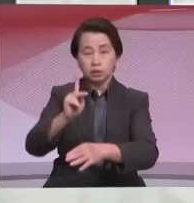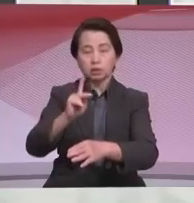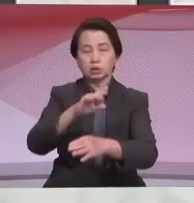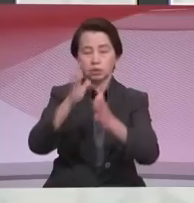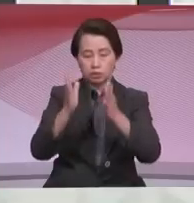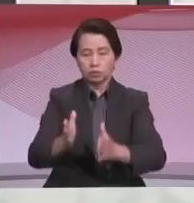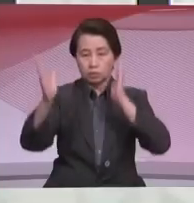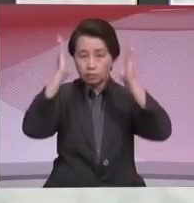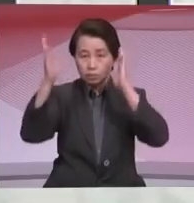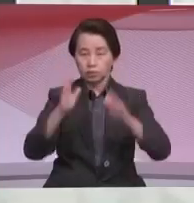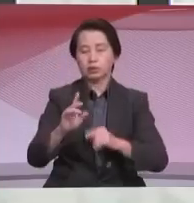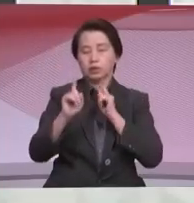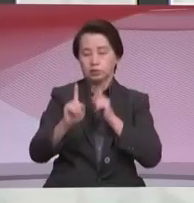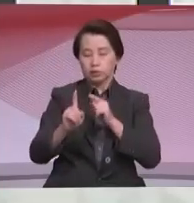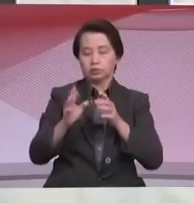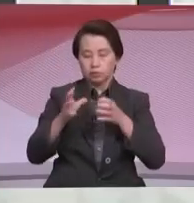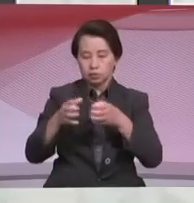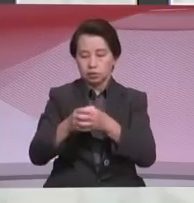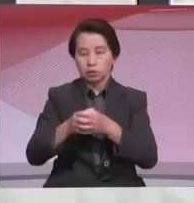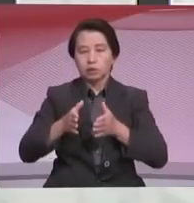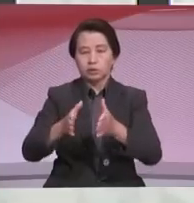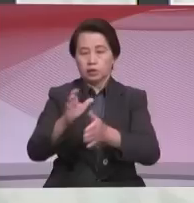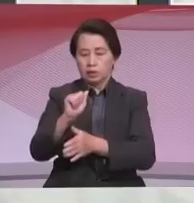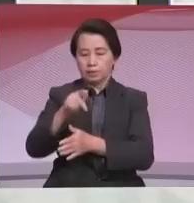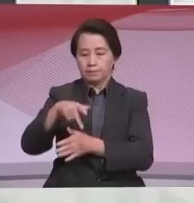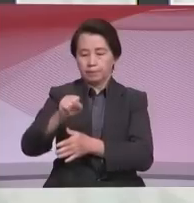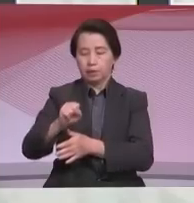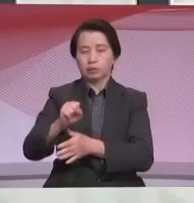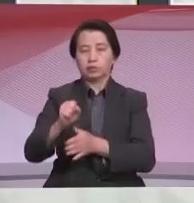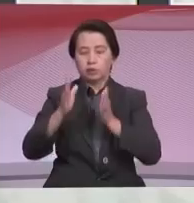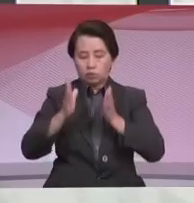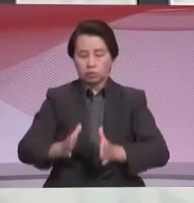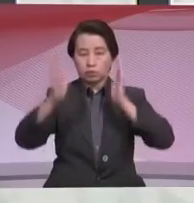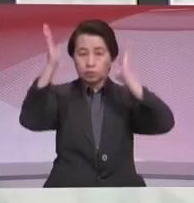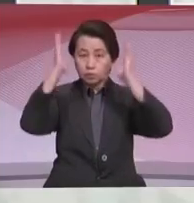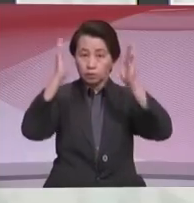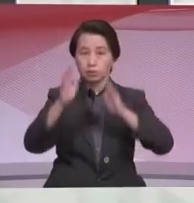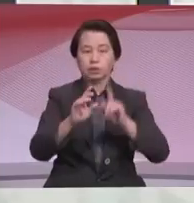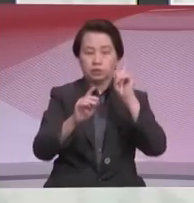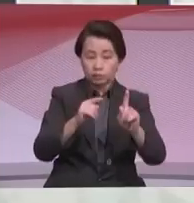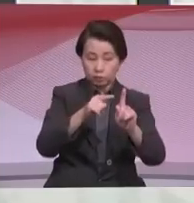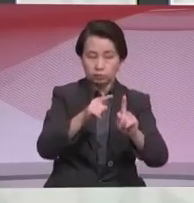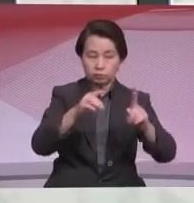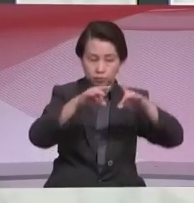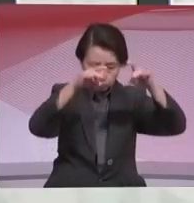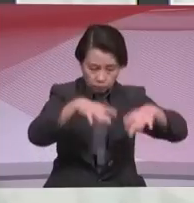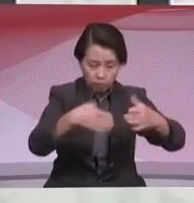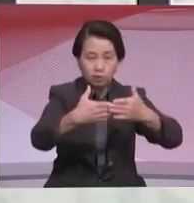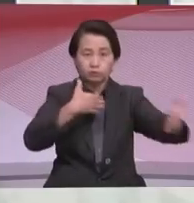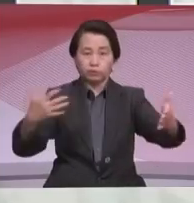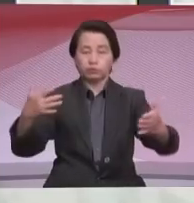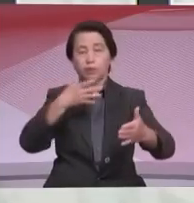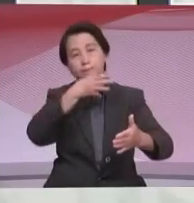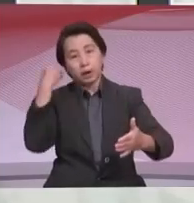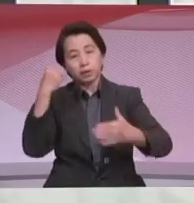negara. 1 kes daripada kluster Jalan Apas yang melibatkan warga negara dan 1 kes saringan sebelum pulang ke